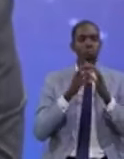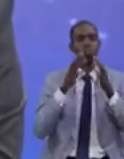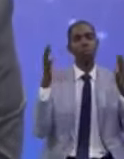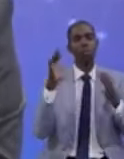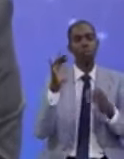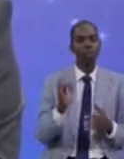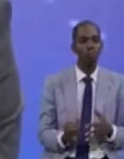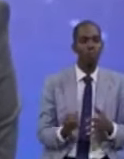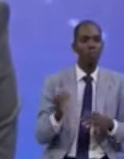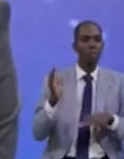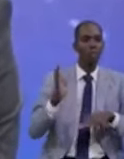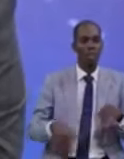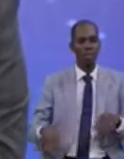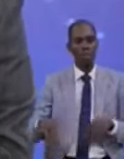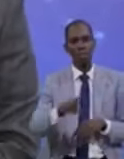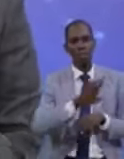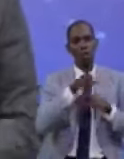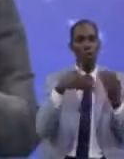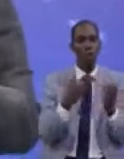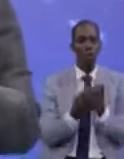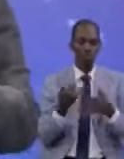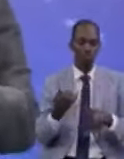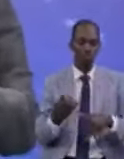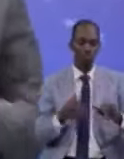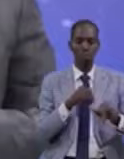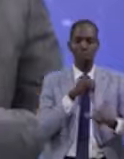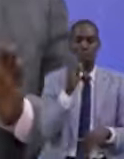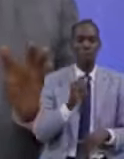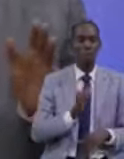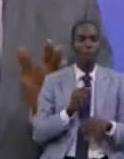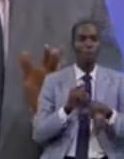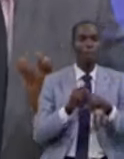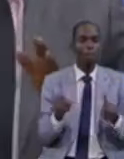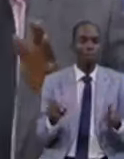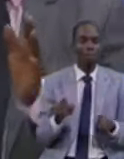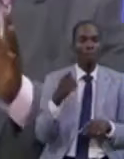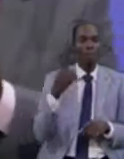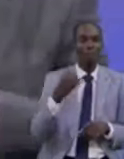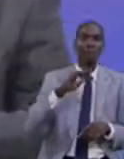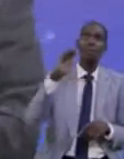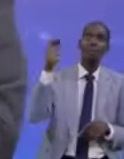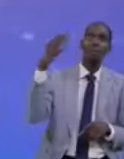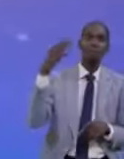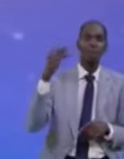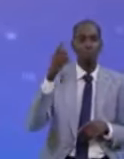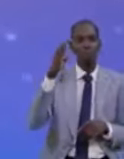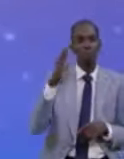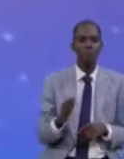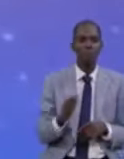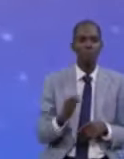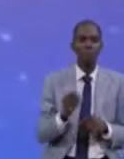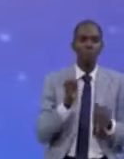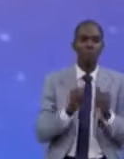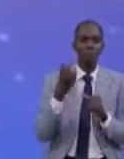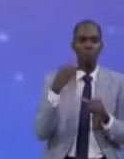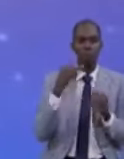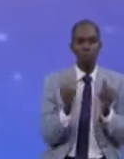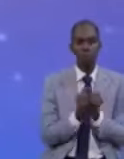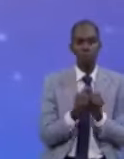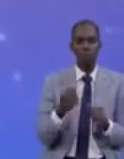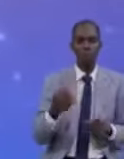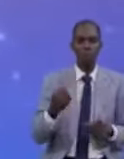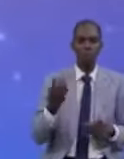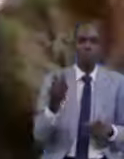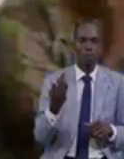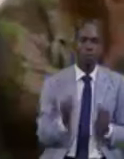tous toutefois pas moi mais la grâce de Dieu qui est avec moi